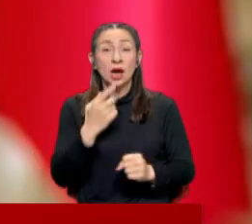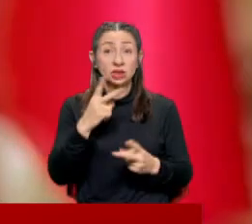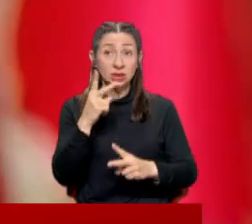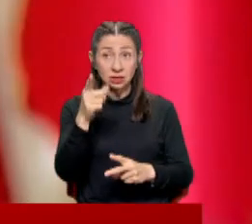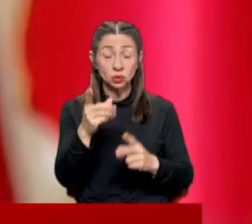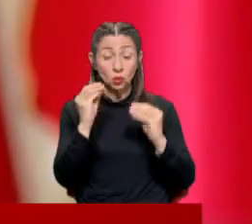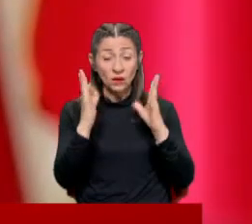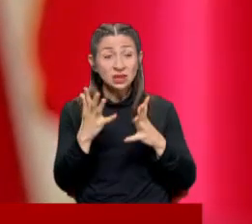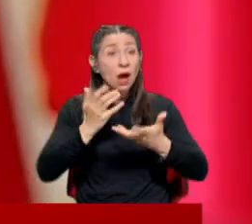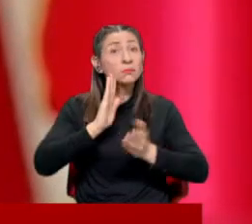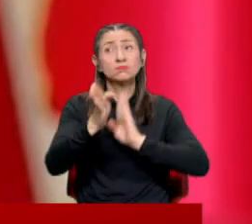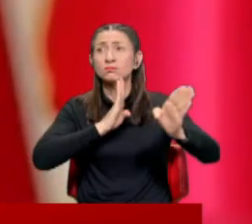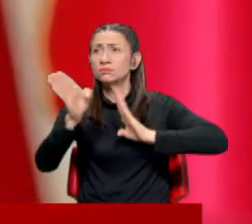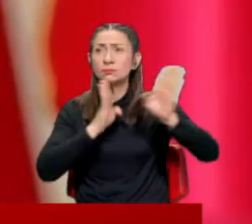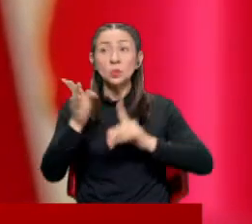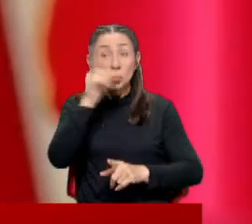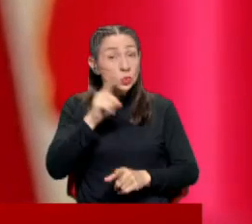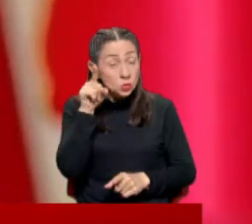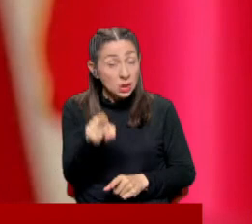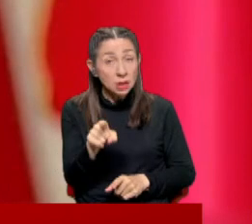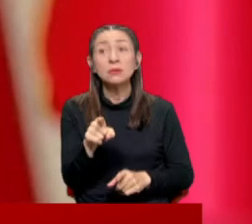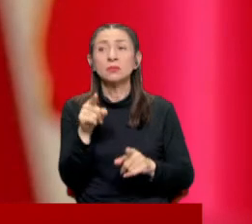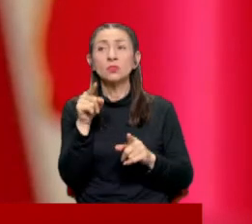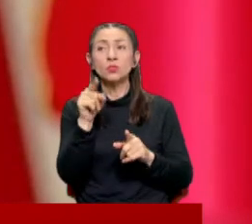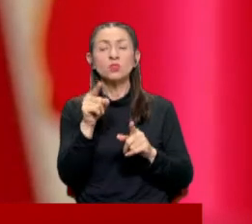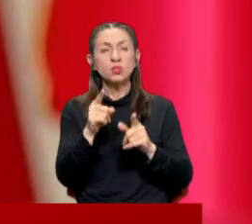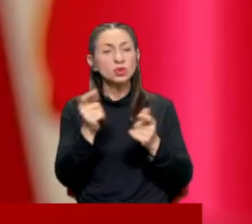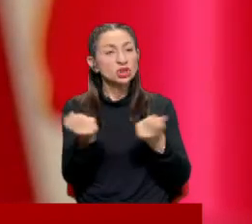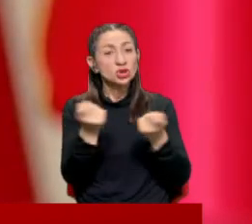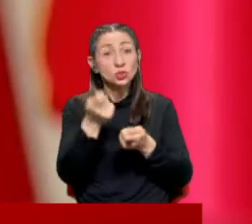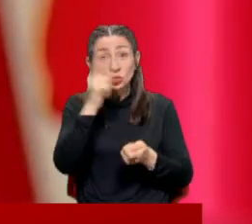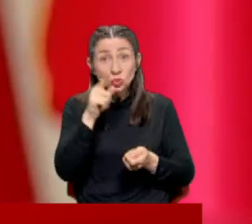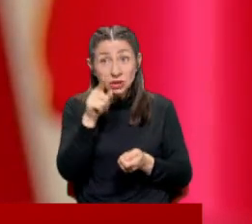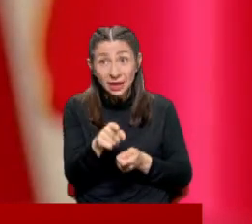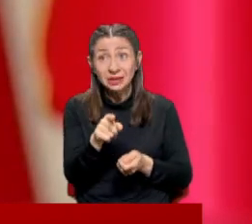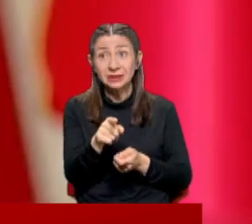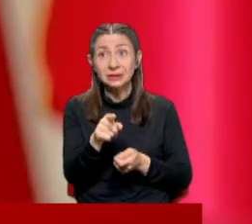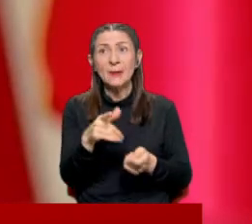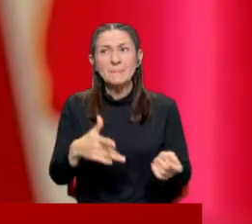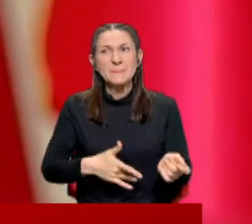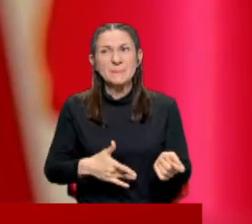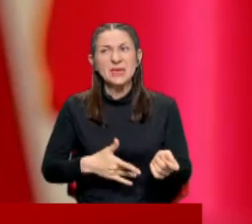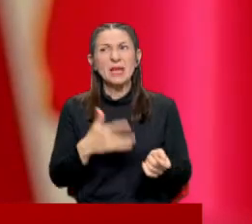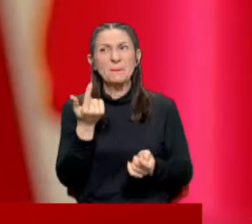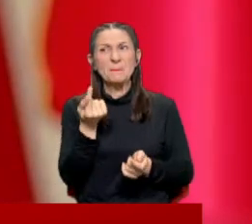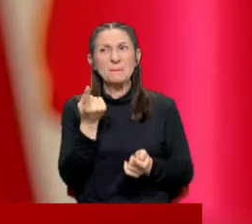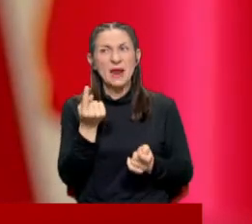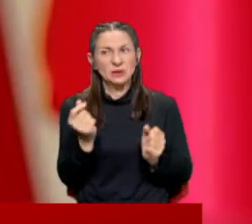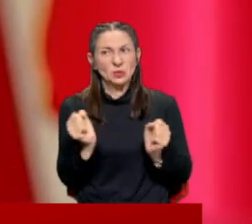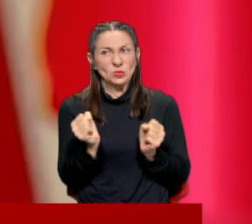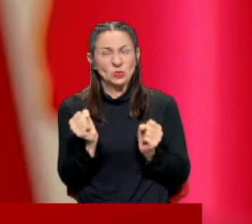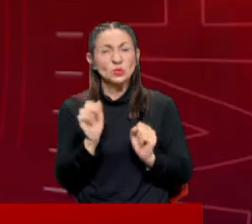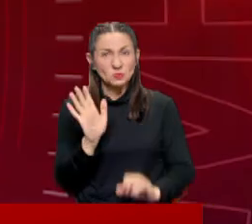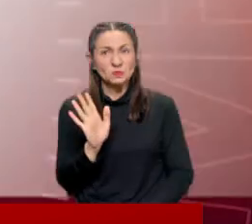Yoğun kampanya çalışmaları vardı ve bu kampanya çalışmaları sebebiyle de midemi ciddi